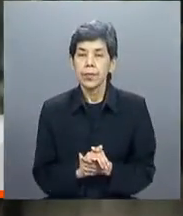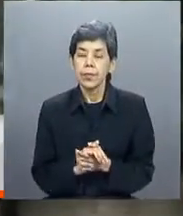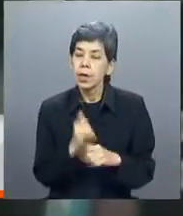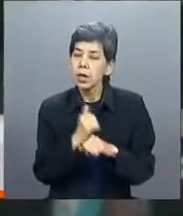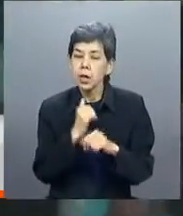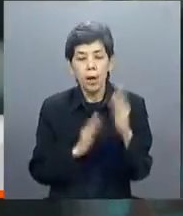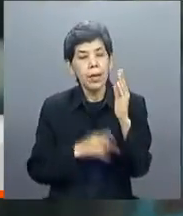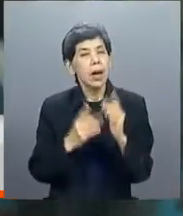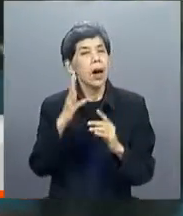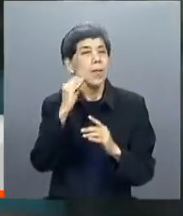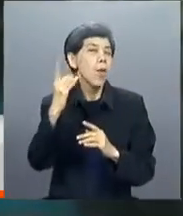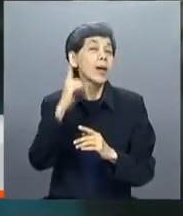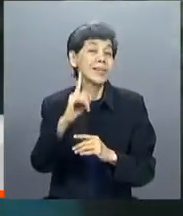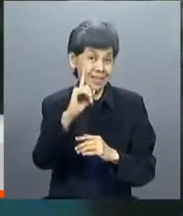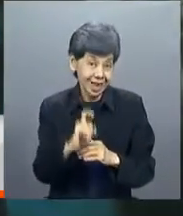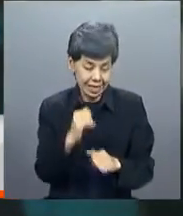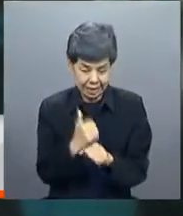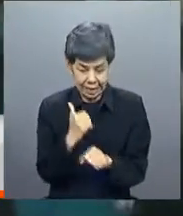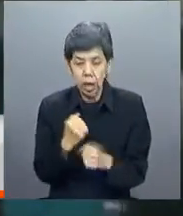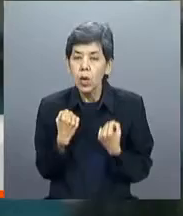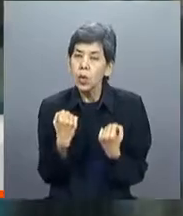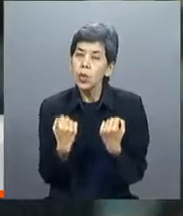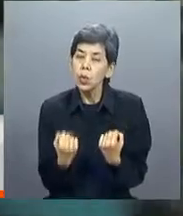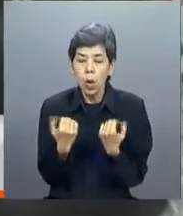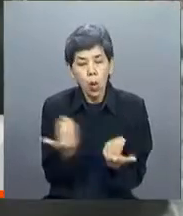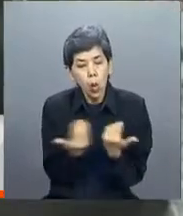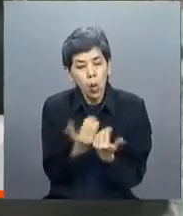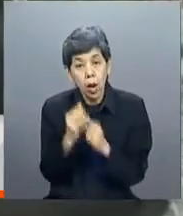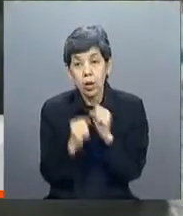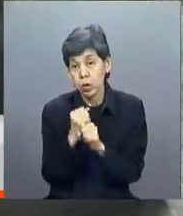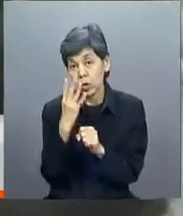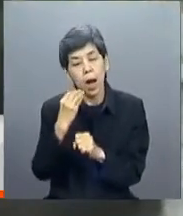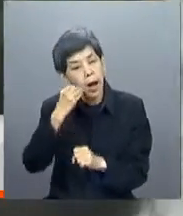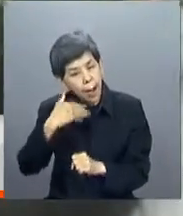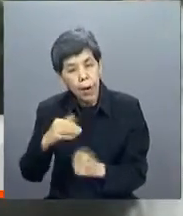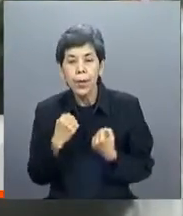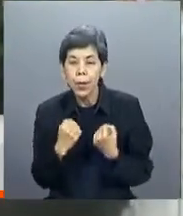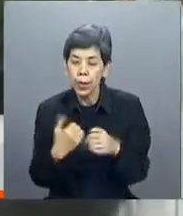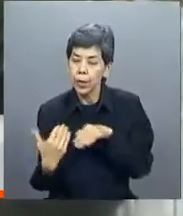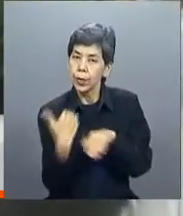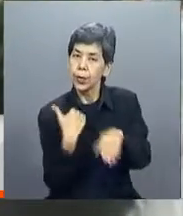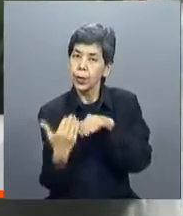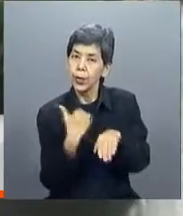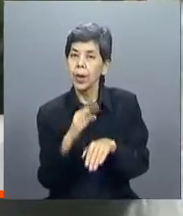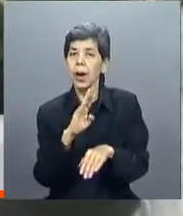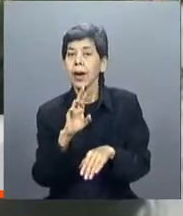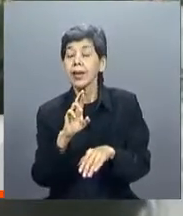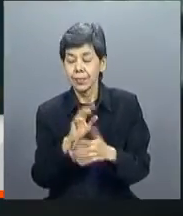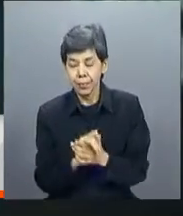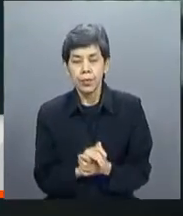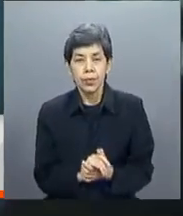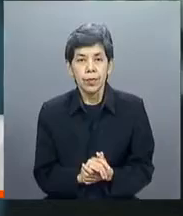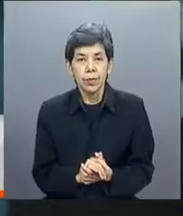ปัตานีเสียชีวิตเมื่อคืนที่ผ่านมาขณะขับรถยนต์พาลูกสาววัย 4ขวบกลับบ้านบนถนนสายปารัสมายอบ้าน